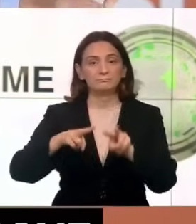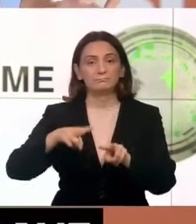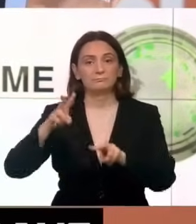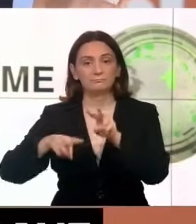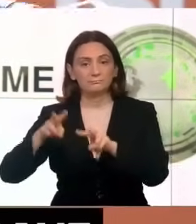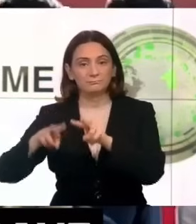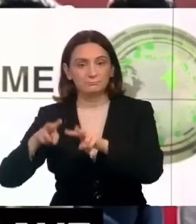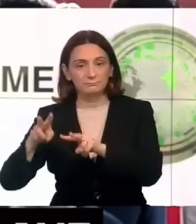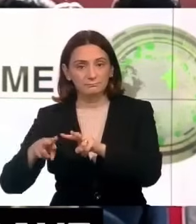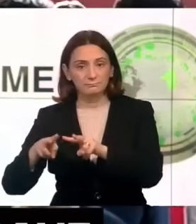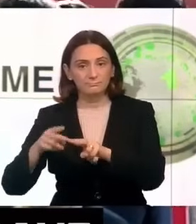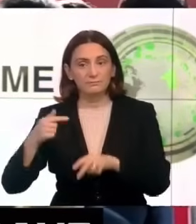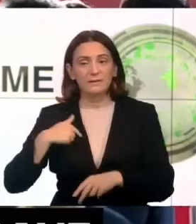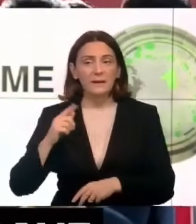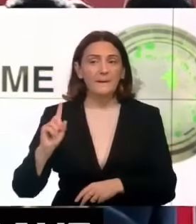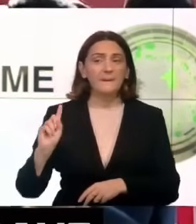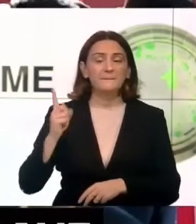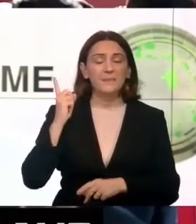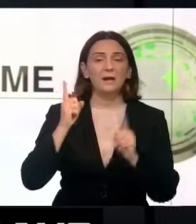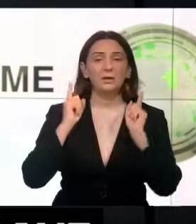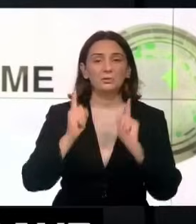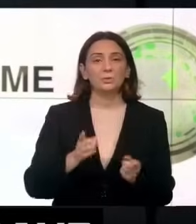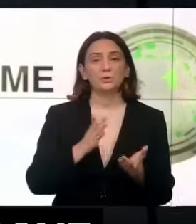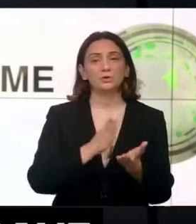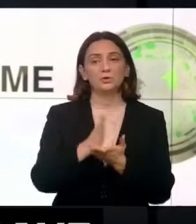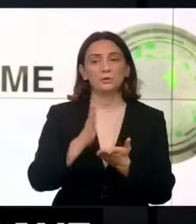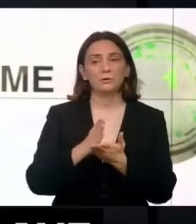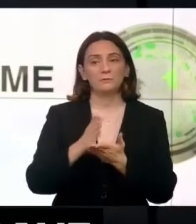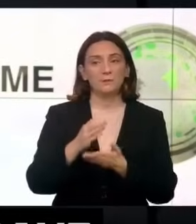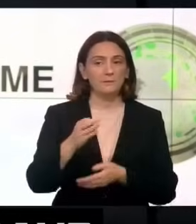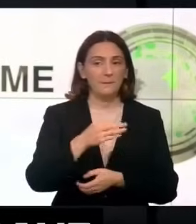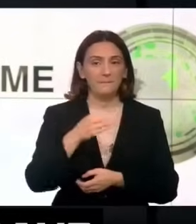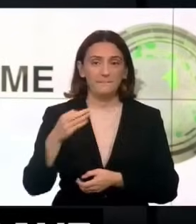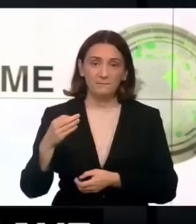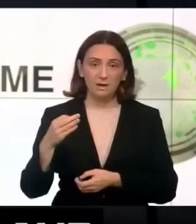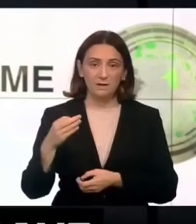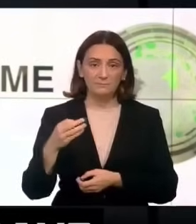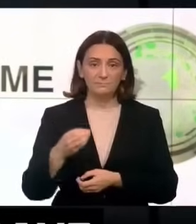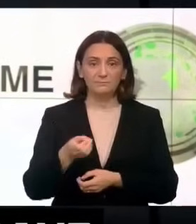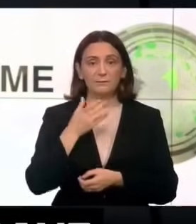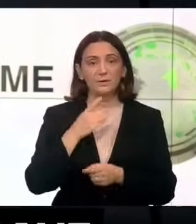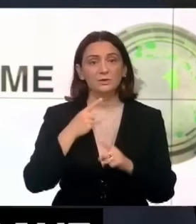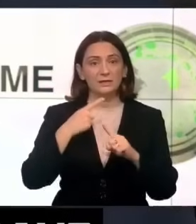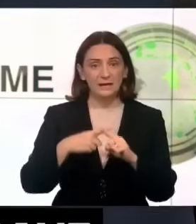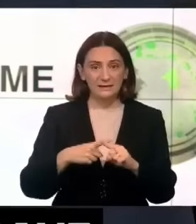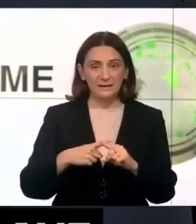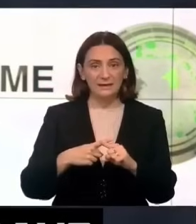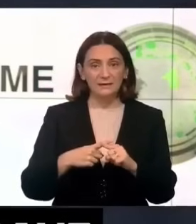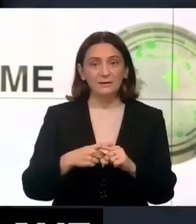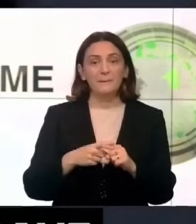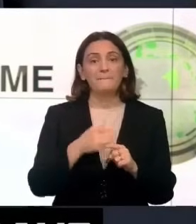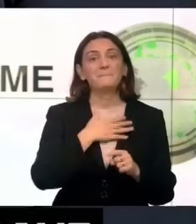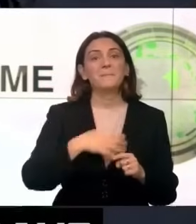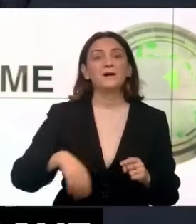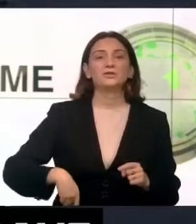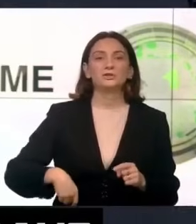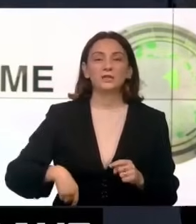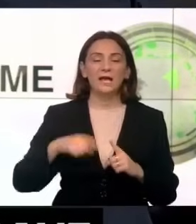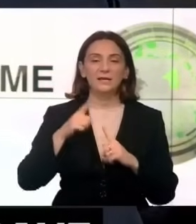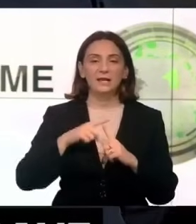ti pëlqejmë gjithë. Veria i vuri në dukje edhe faktin se sot Bashkia e Tiranës ka më shumë se 10 fishin e buxhetit që u gjet në